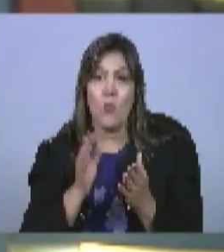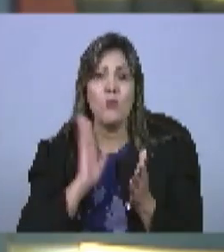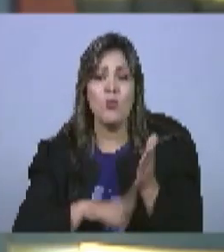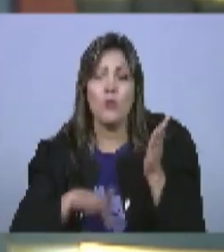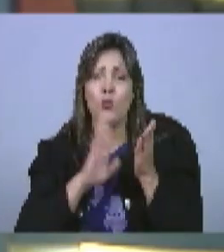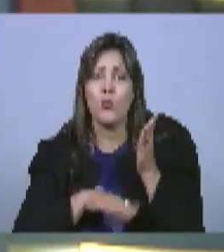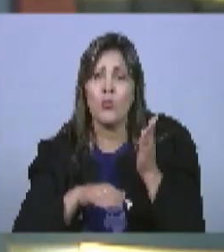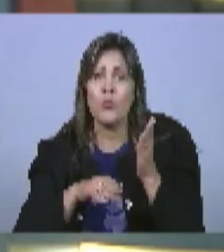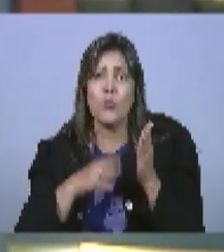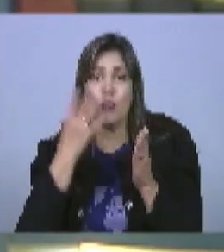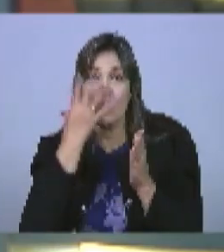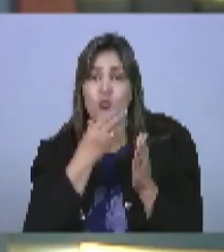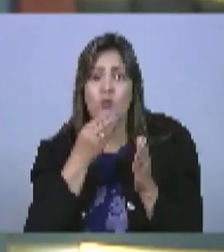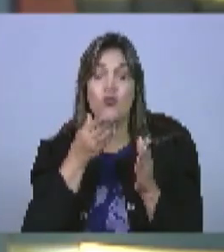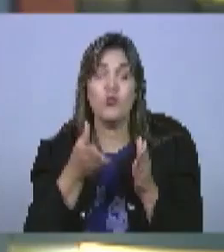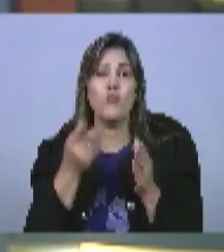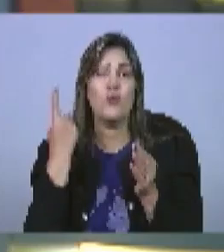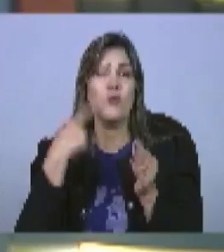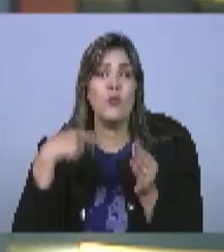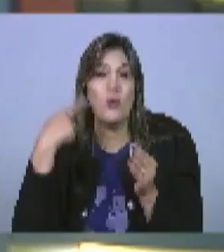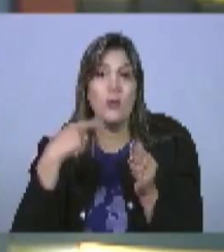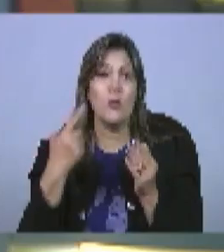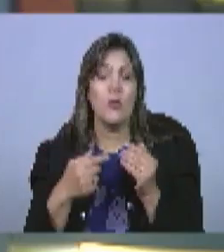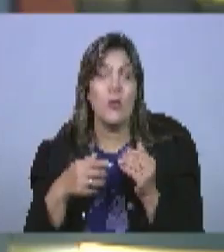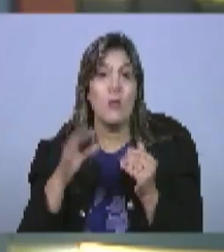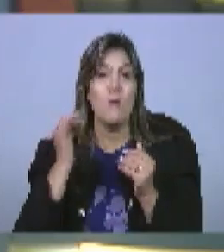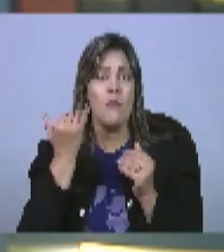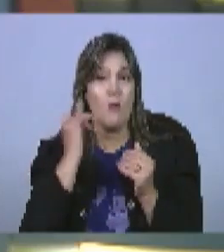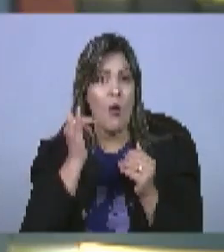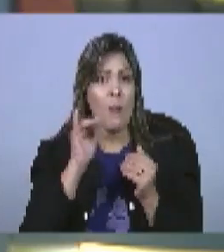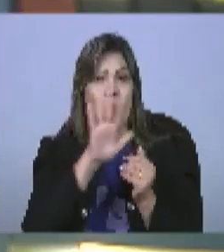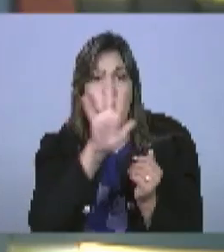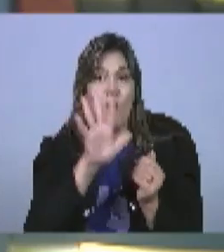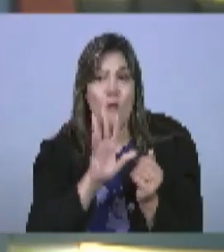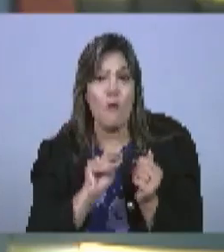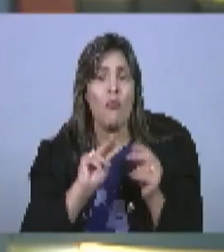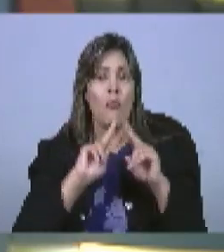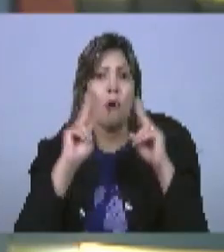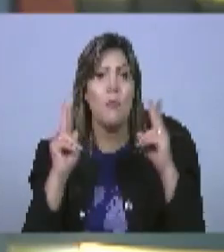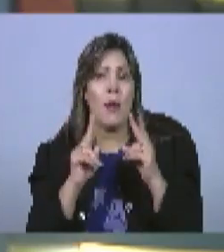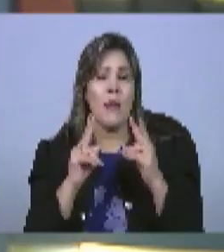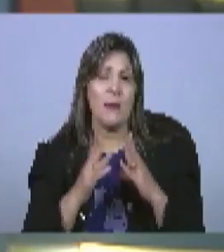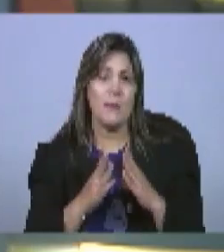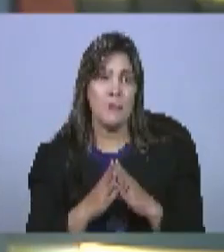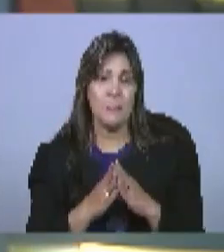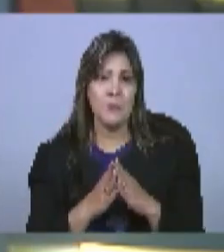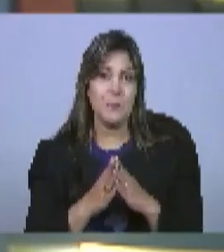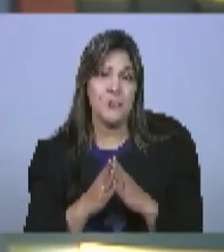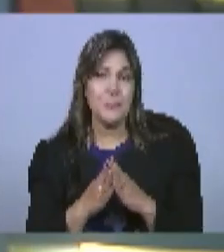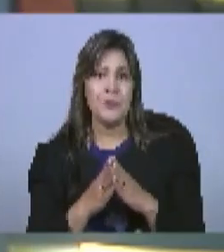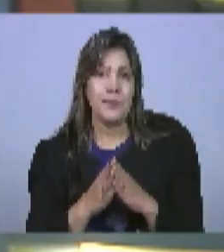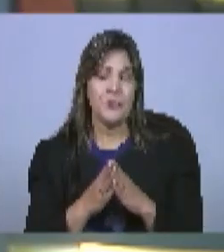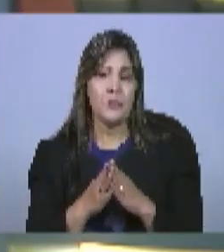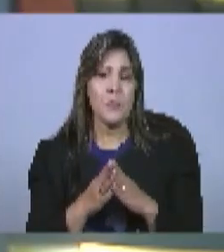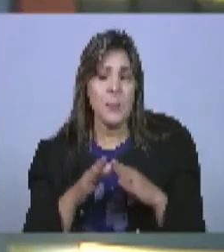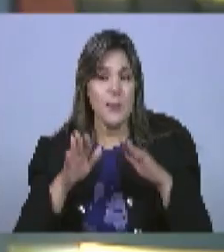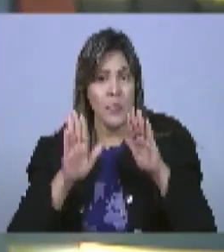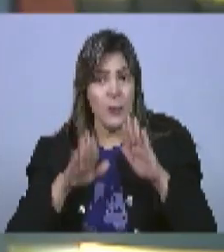خطوره هذا المشهد عربيا وافريقيا وعالميا